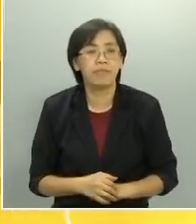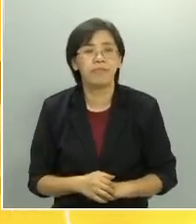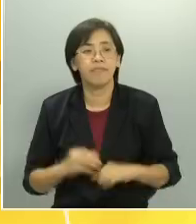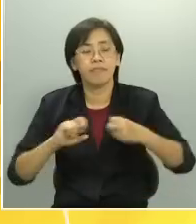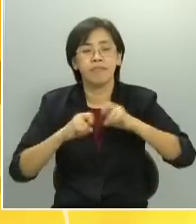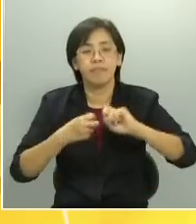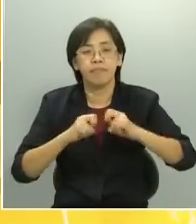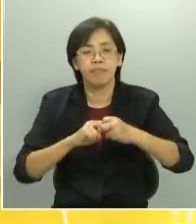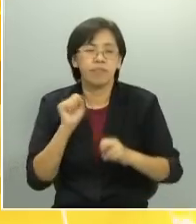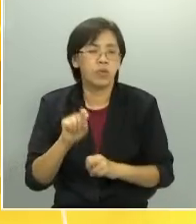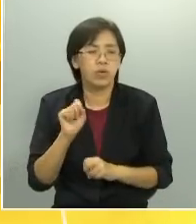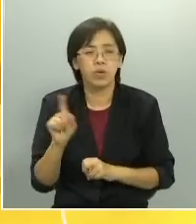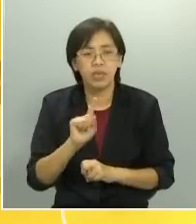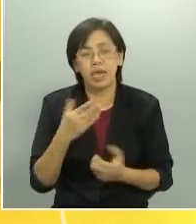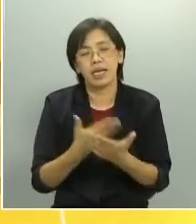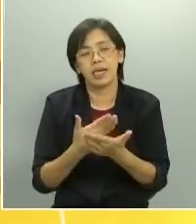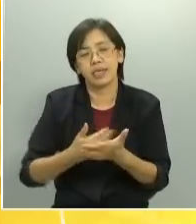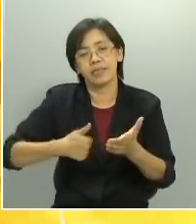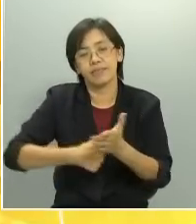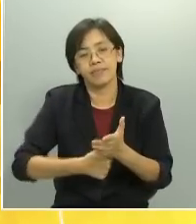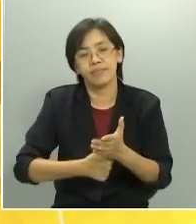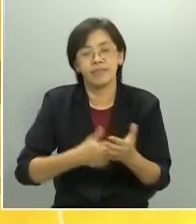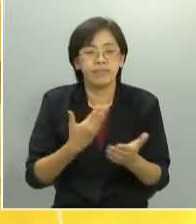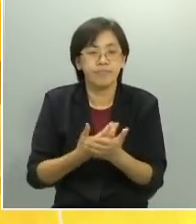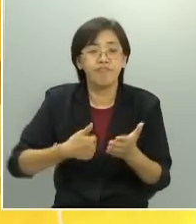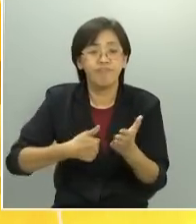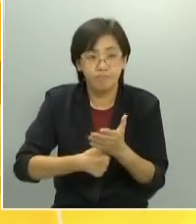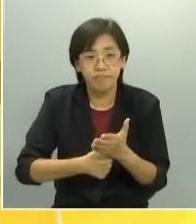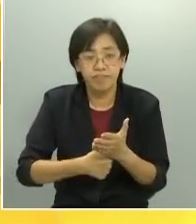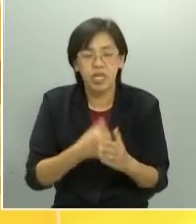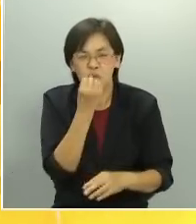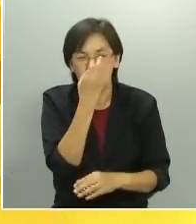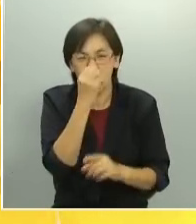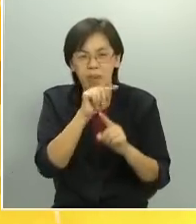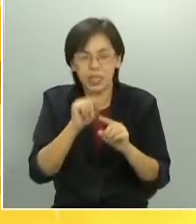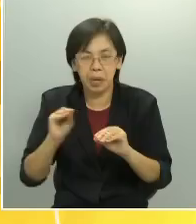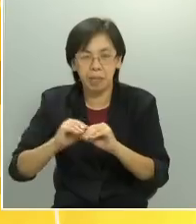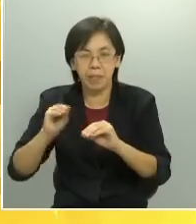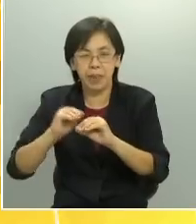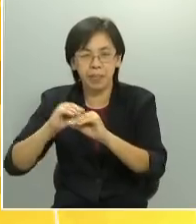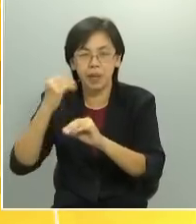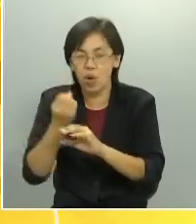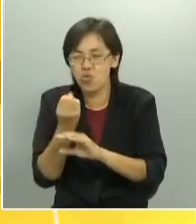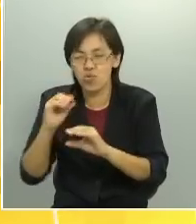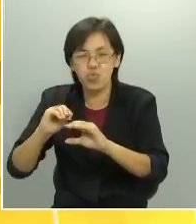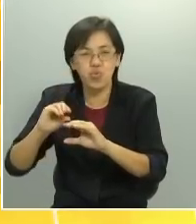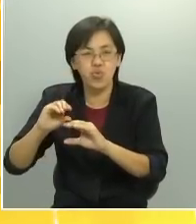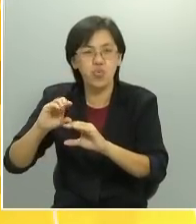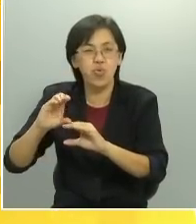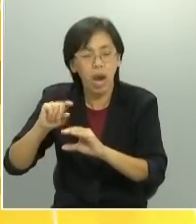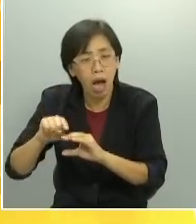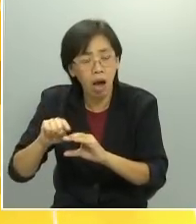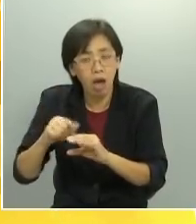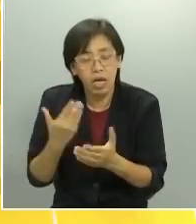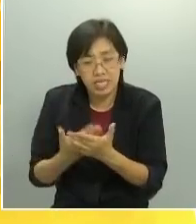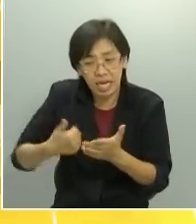ปัญหาเรื่องเร่งด่วนก็คือเรื่องหนี้ถูกไหมหนี้เพราะว่าหนี้มีดอกเบี้ยที่เดินอยู่แต่การจะจ่ายหนี้เนี่ยต้องให้แน่ใจว่ามันถูกไม่ใ